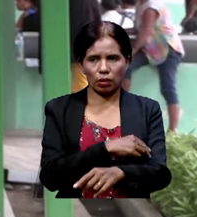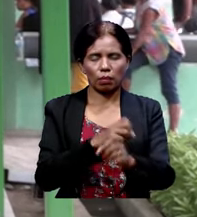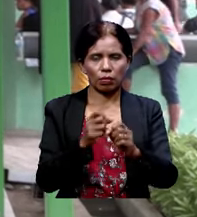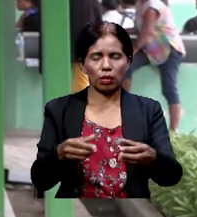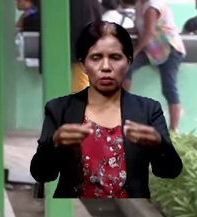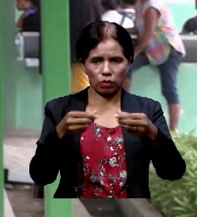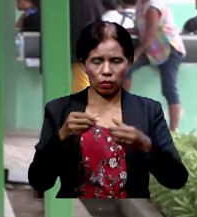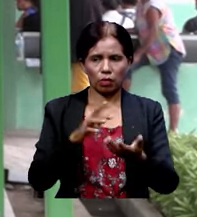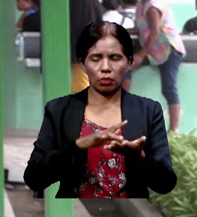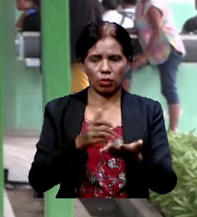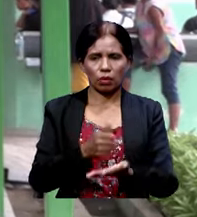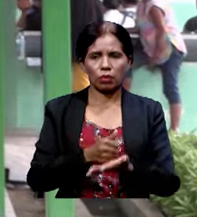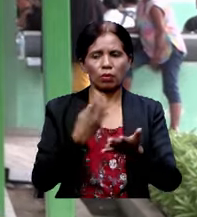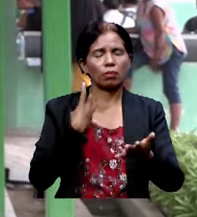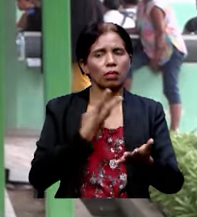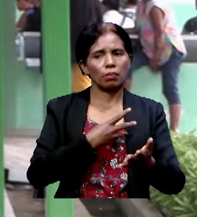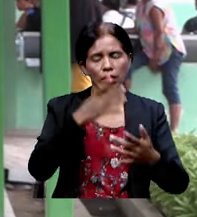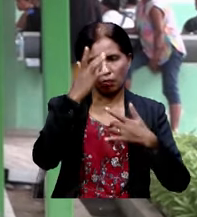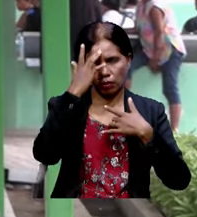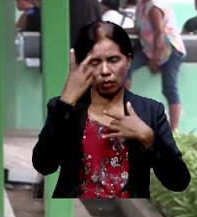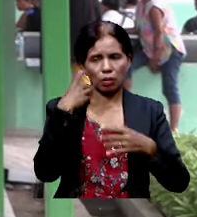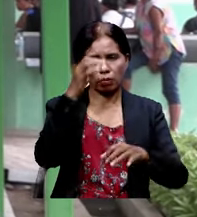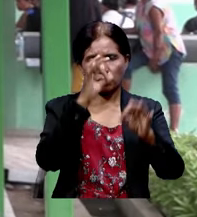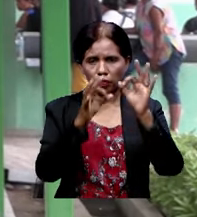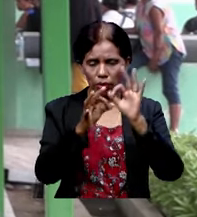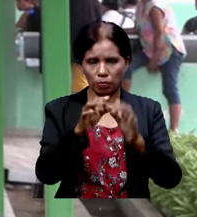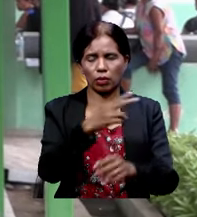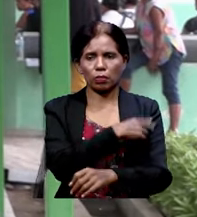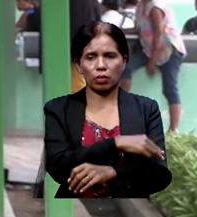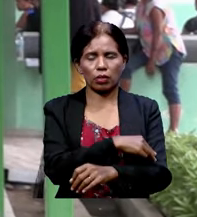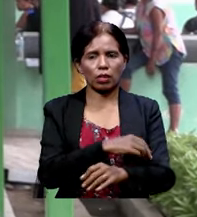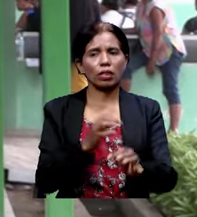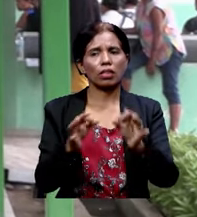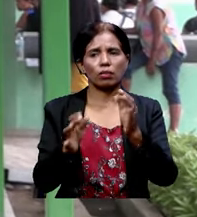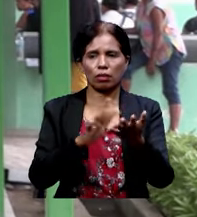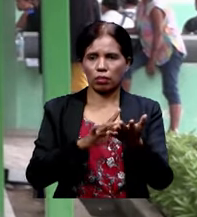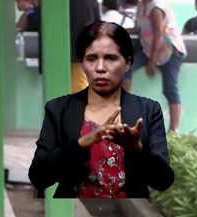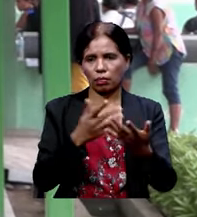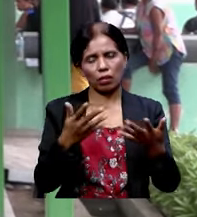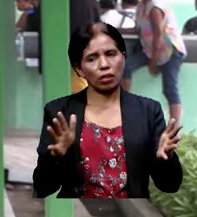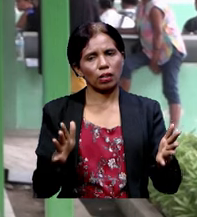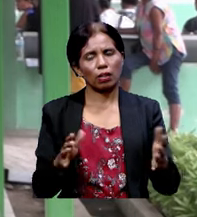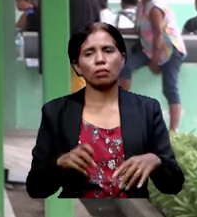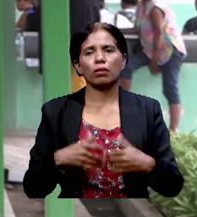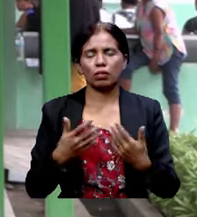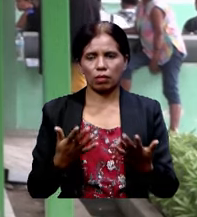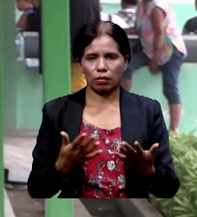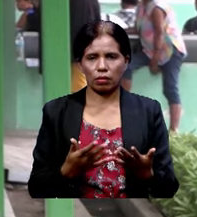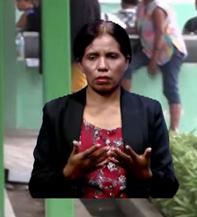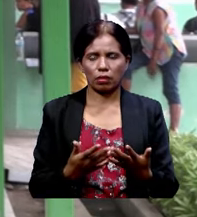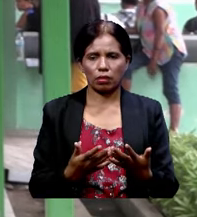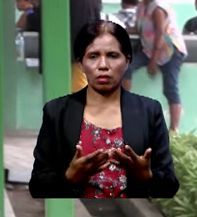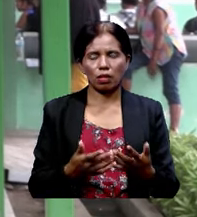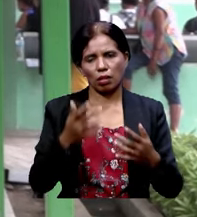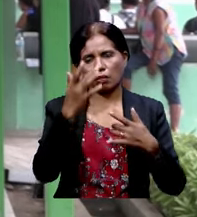po ai moruk atene ba mine moras ami garantia ba hospital se ai moruk mak mai maka balu iya balu laya ne ansa ne kura